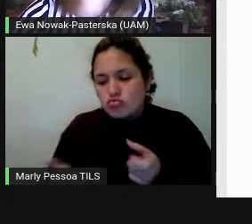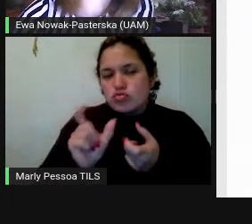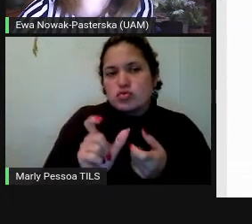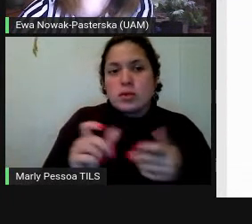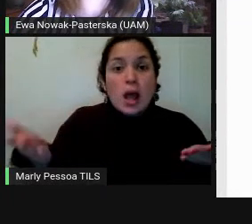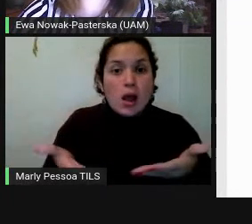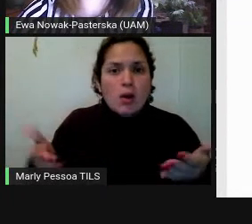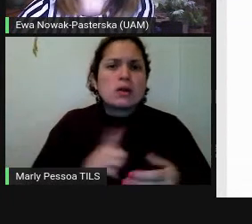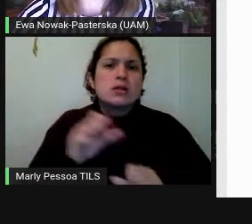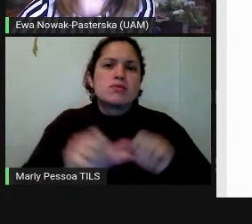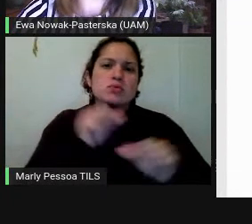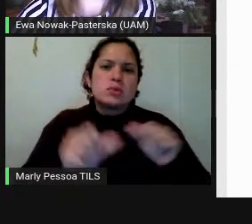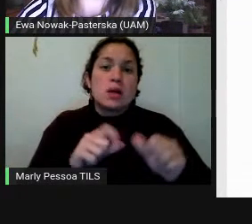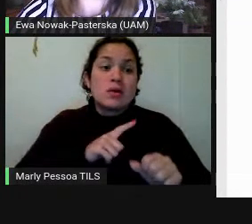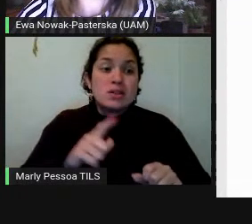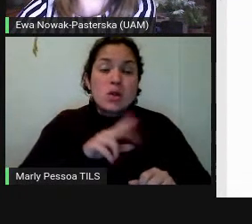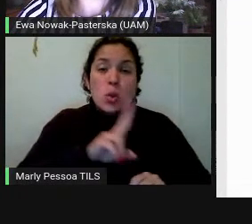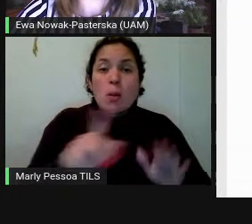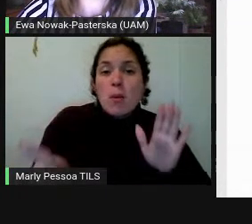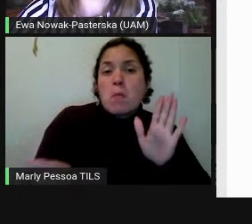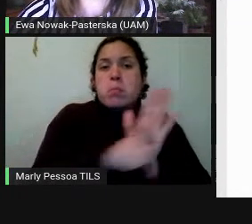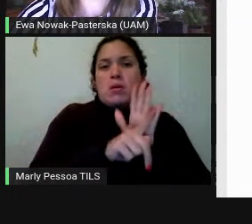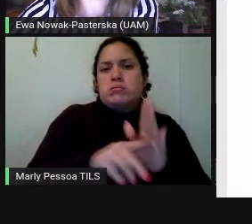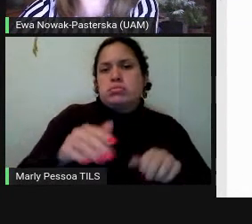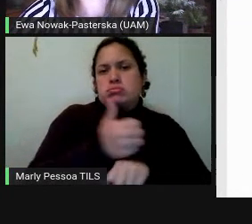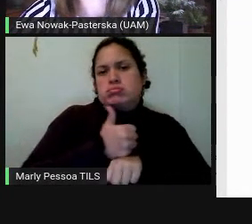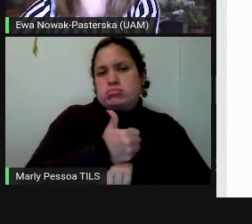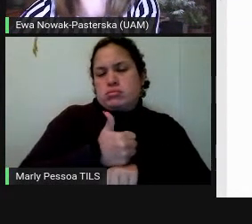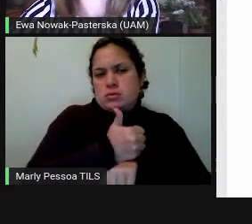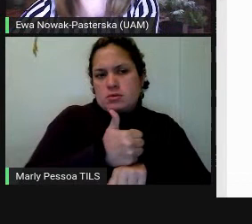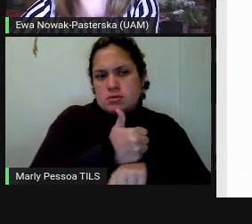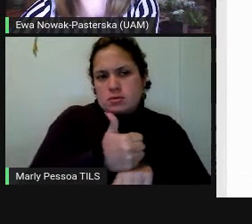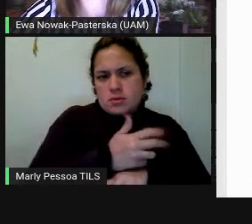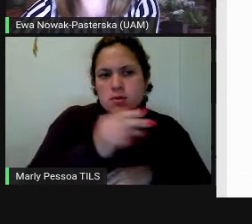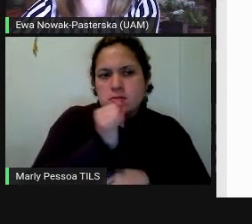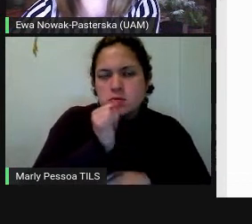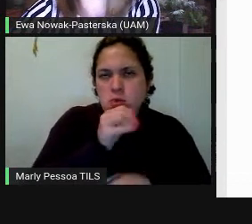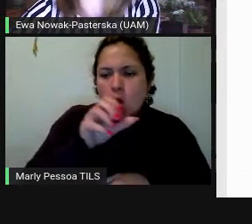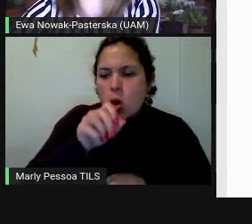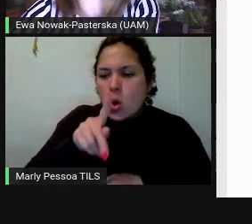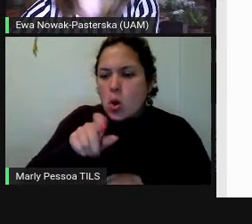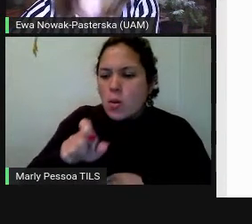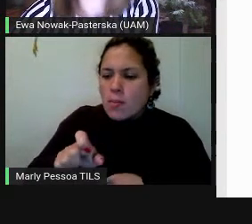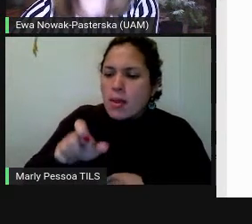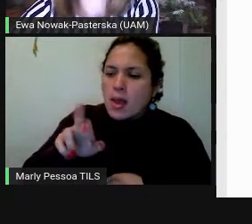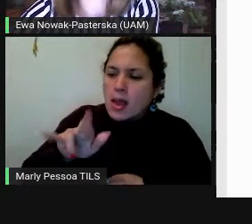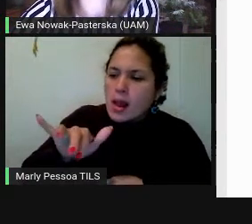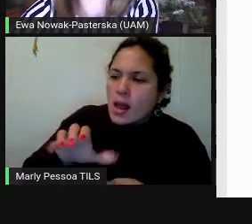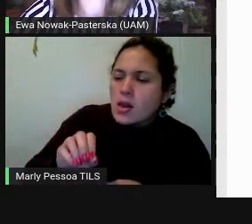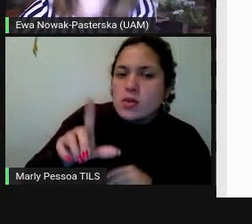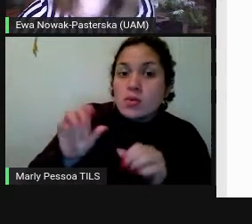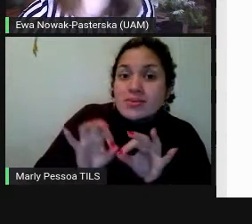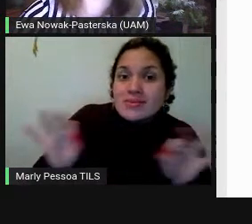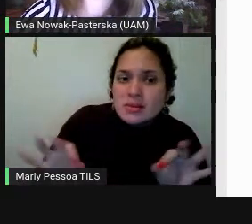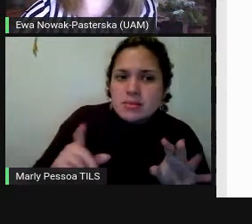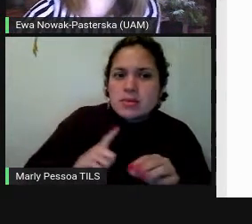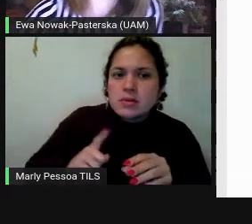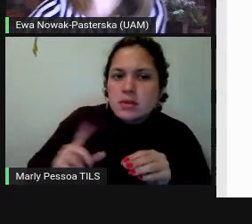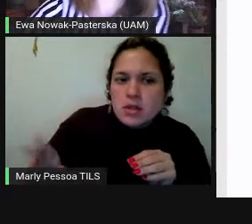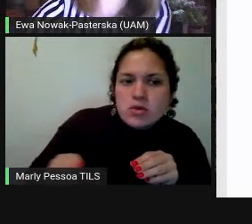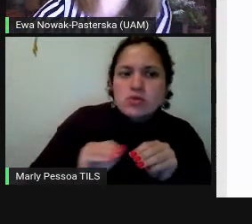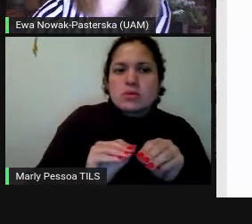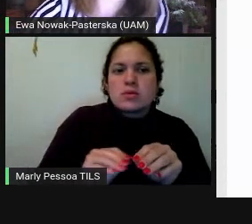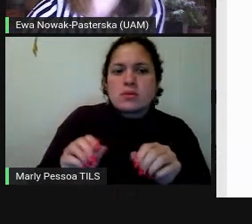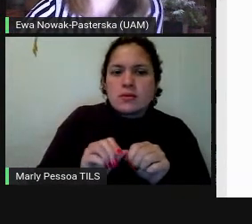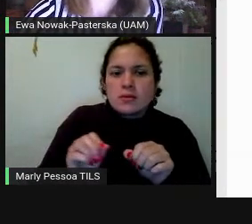de profissões. O fornal é um operário simples, rural, que agora ganhou essa terminação